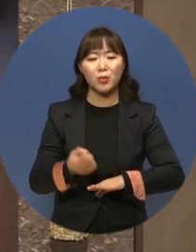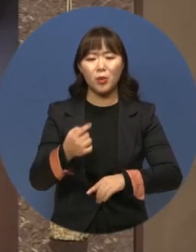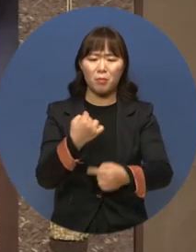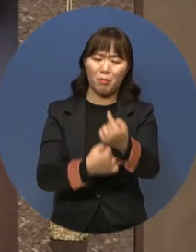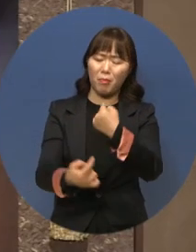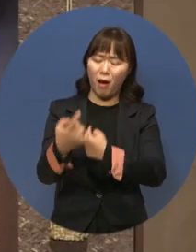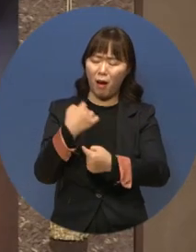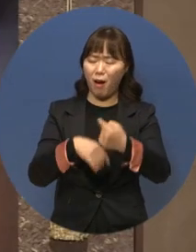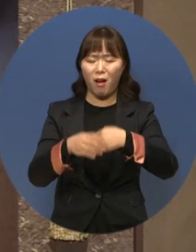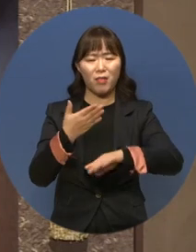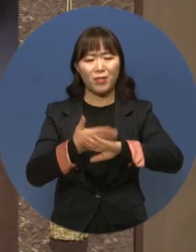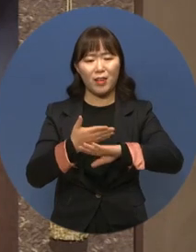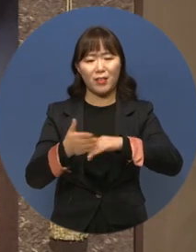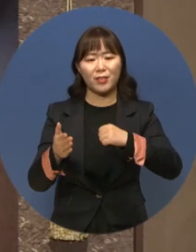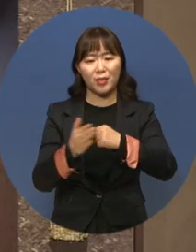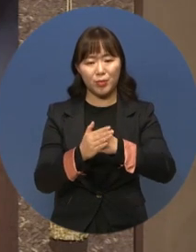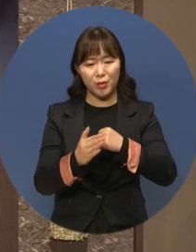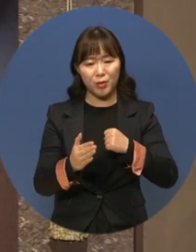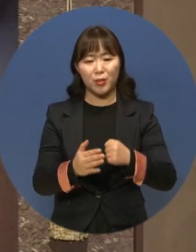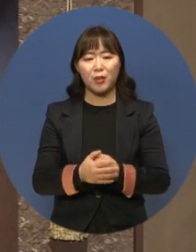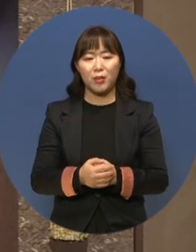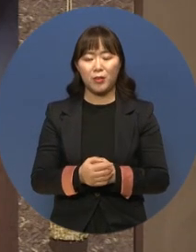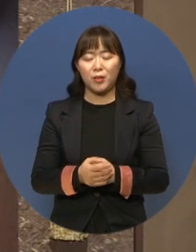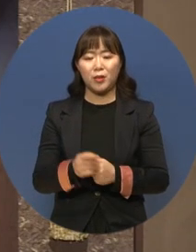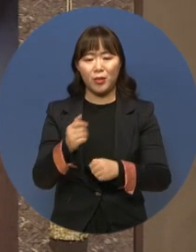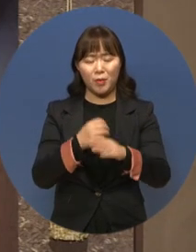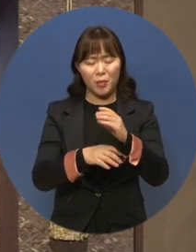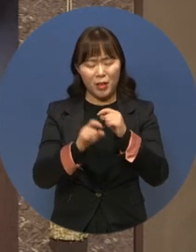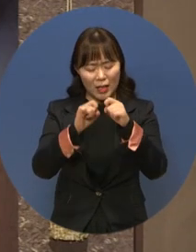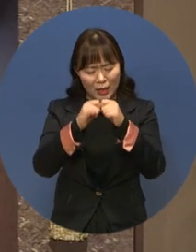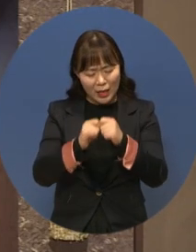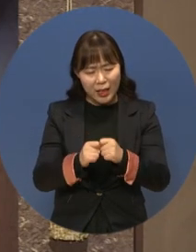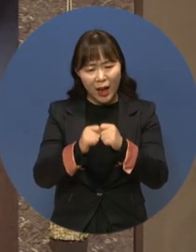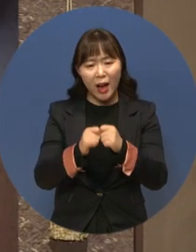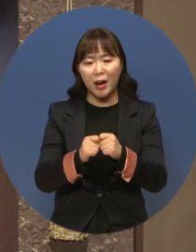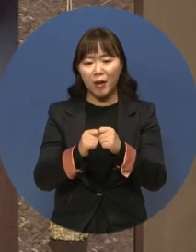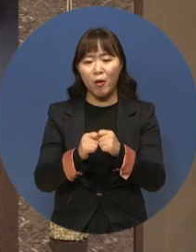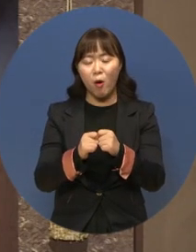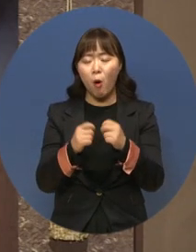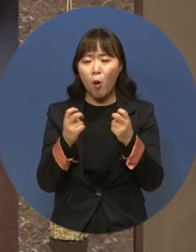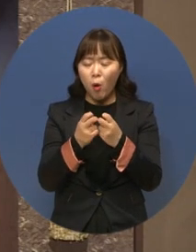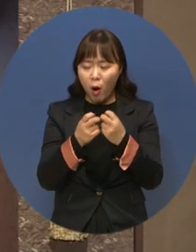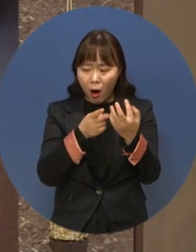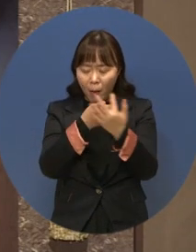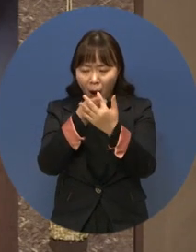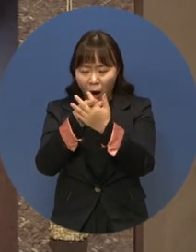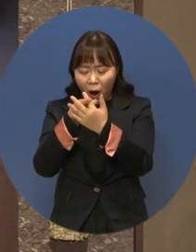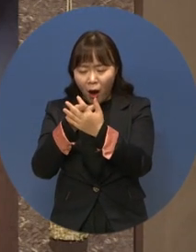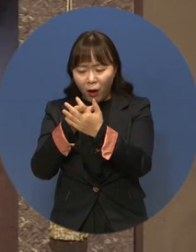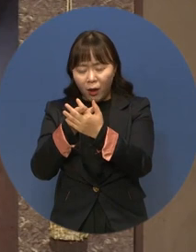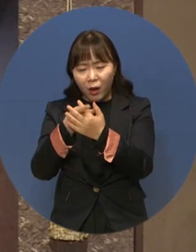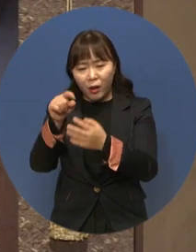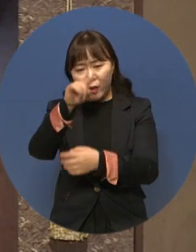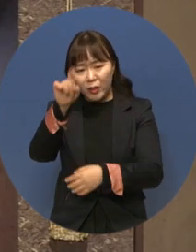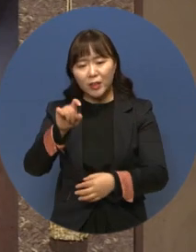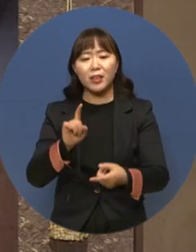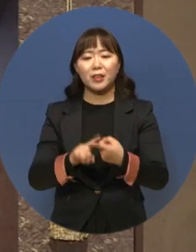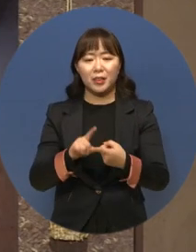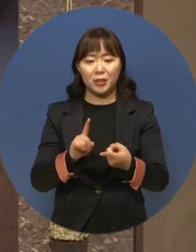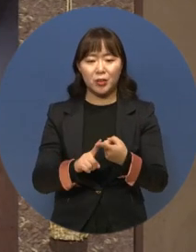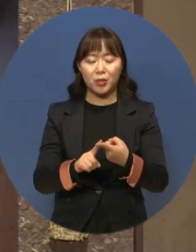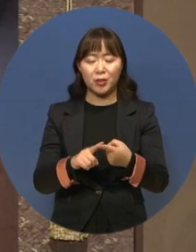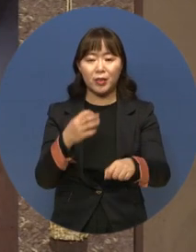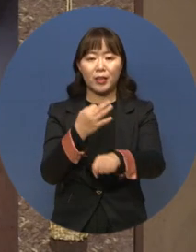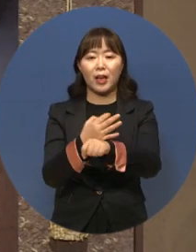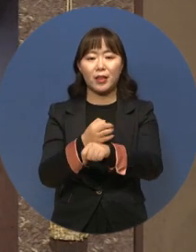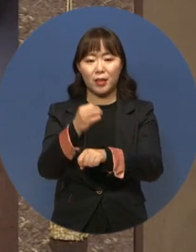요구상도 각기 다르기 때문에 네. 조금 이렇게 디테일한 부분들을 어떻게 파악하고 들어가야 될 것인가를